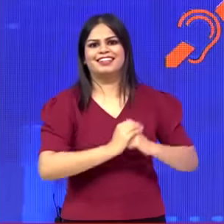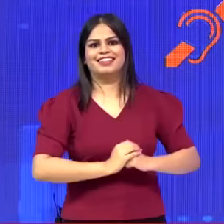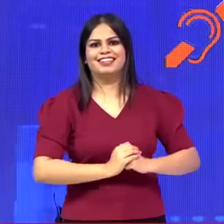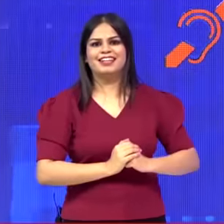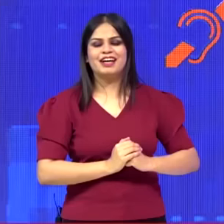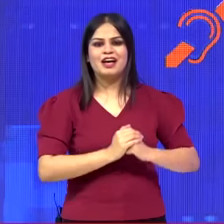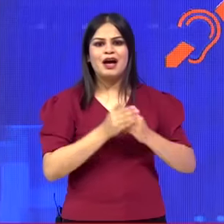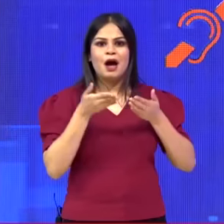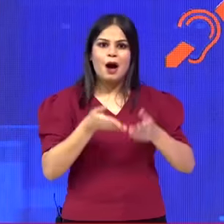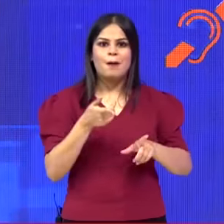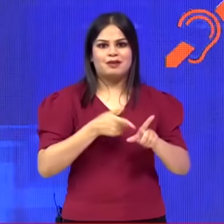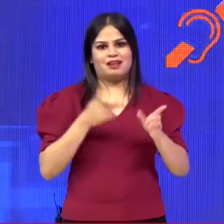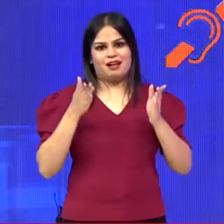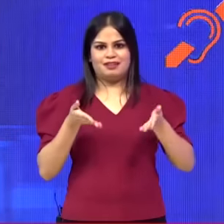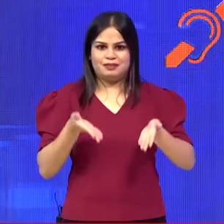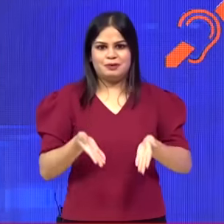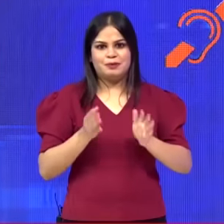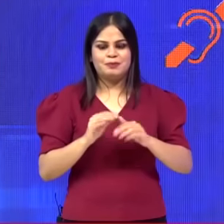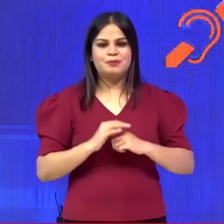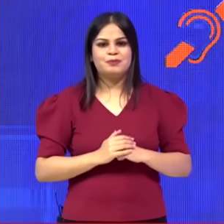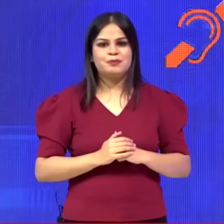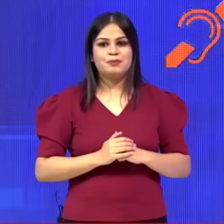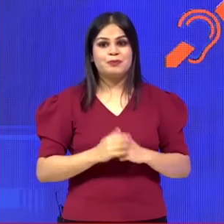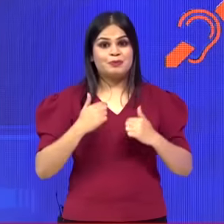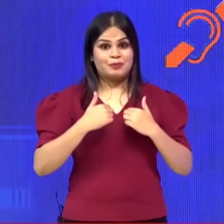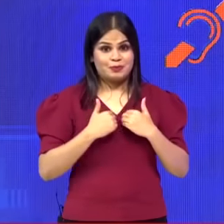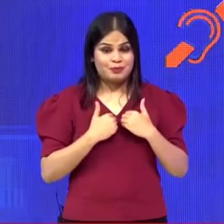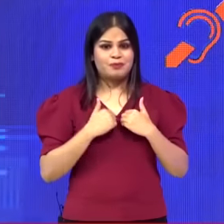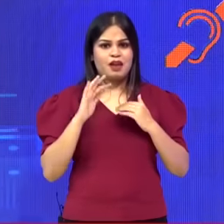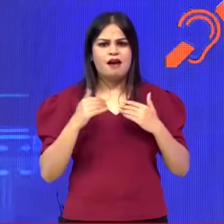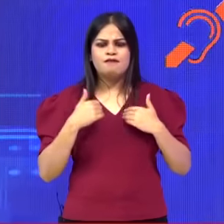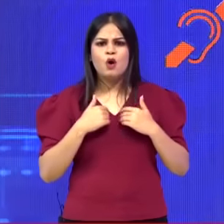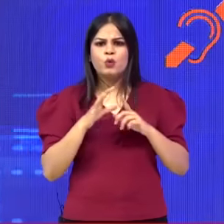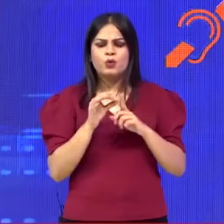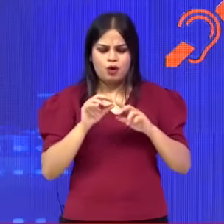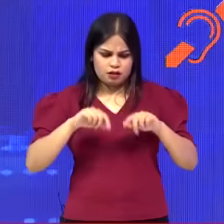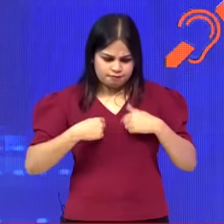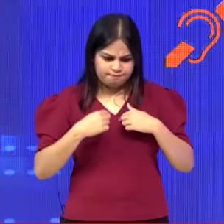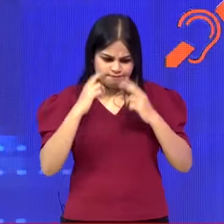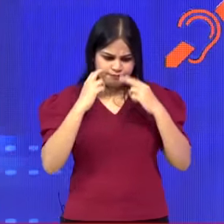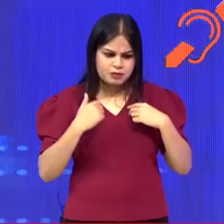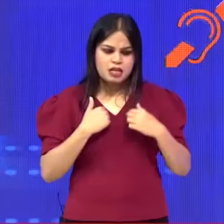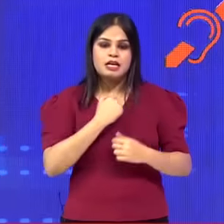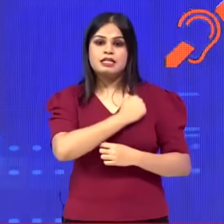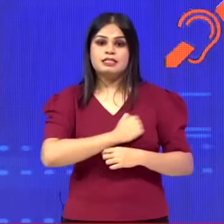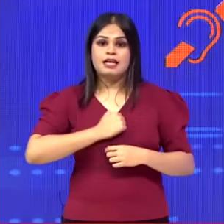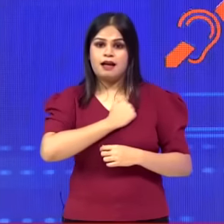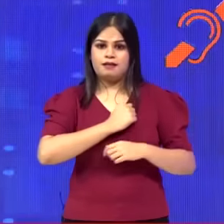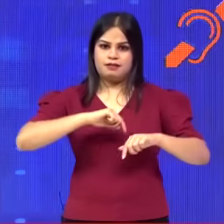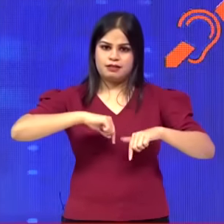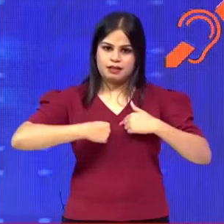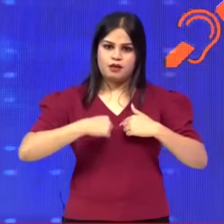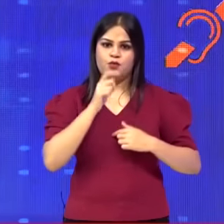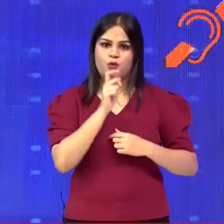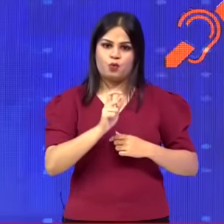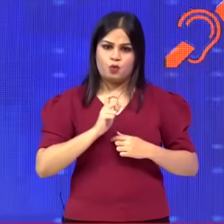अब इस साल is a war with myself, is an apology to myself for all the